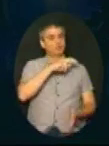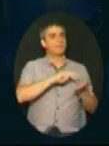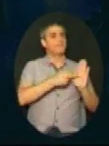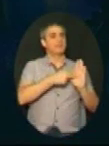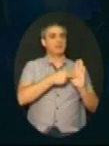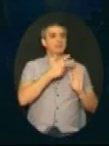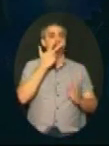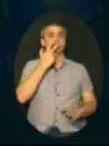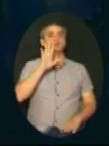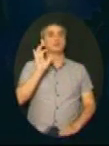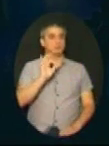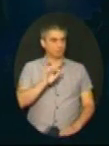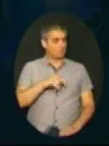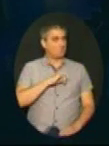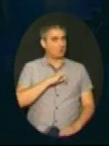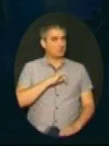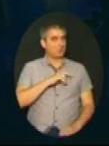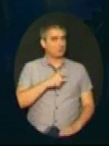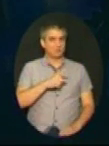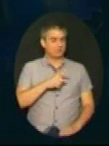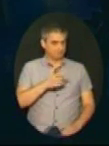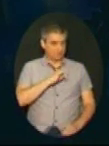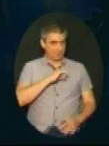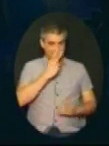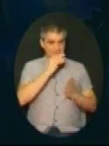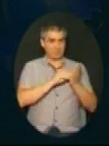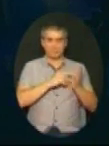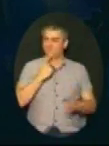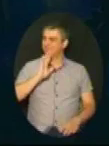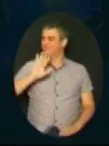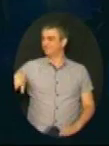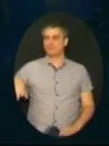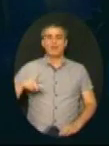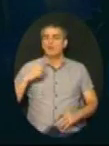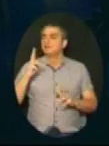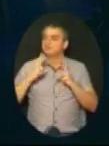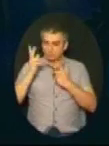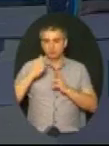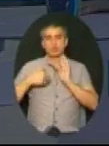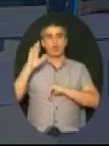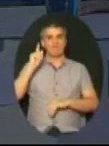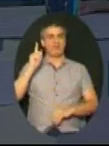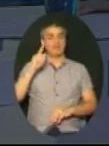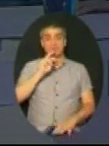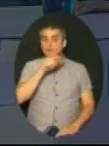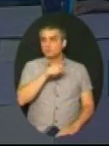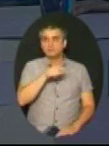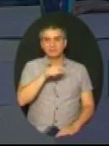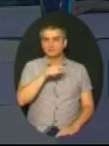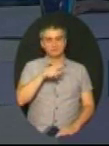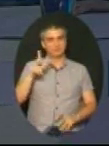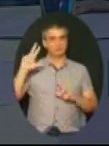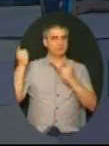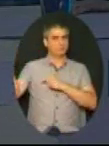מדינית 35%. זה מעניין, זה מעניין מבחינת הנתונים, כן רוני? הציבור נניח יש לו רוב, אבל לפי דעתי בעניין הזה הציבור